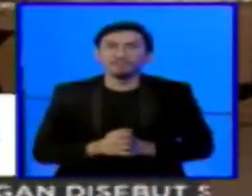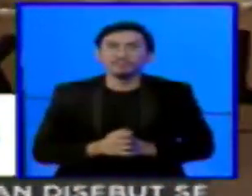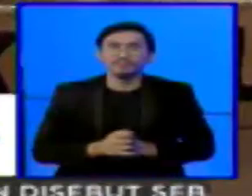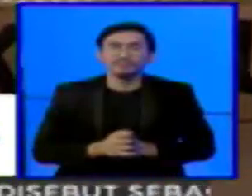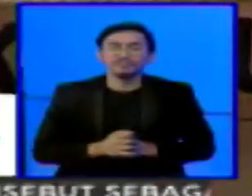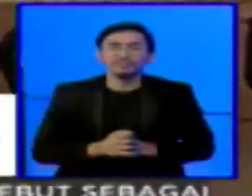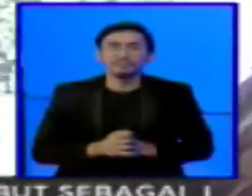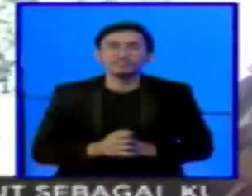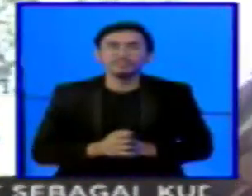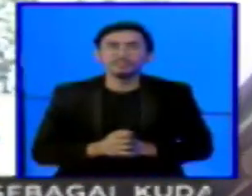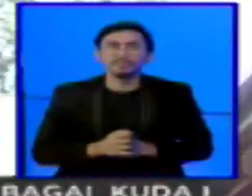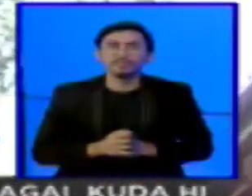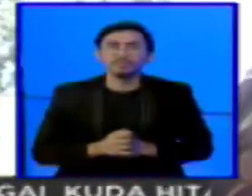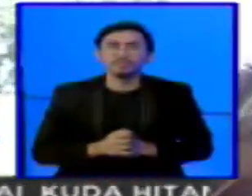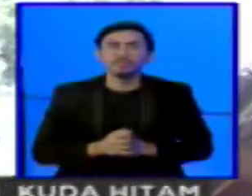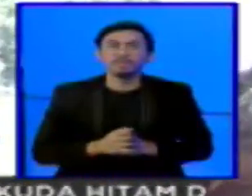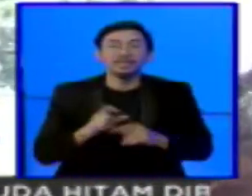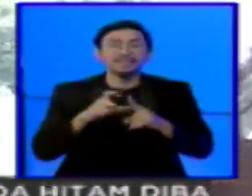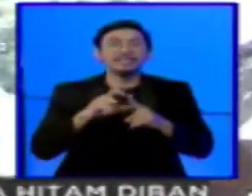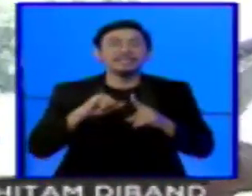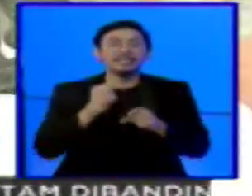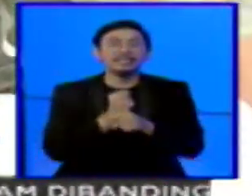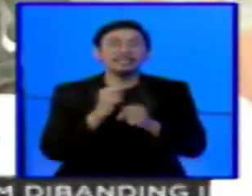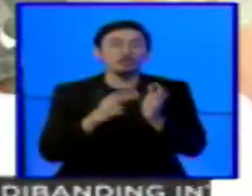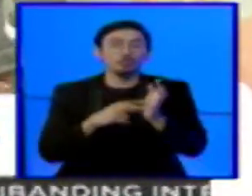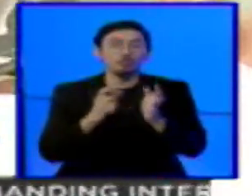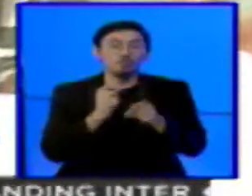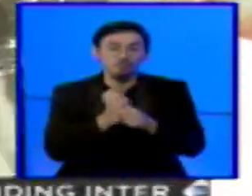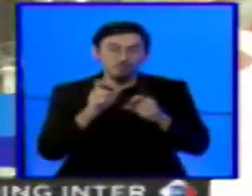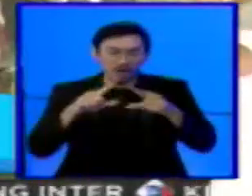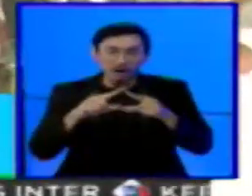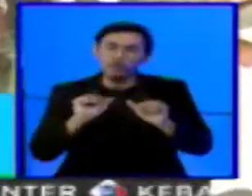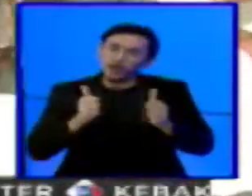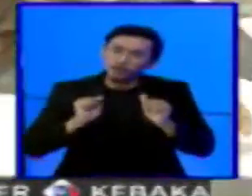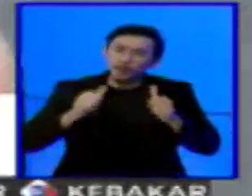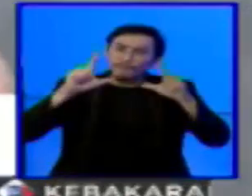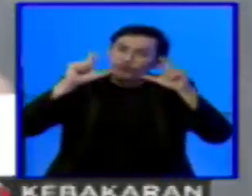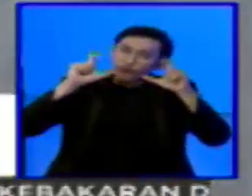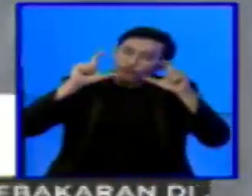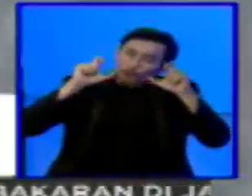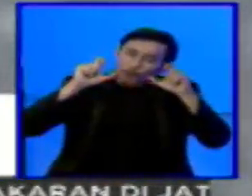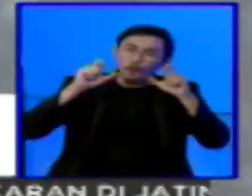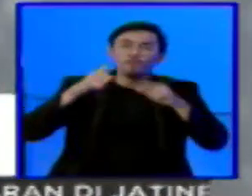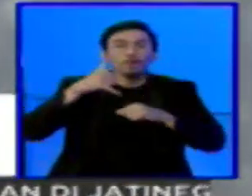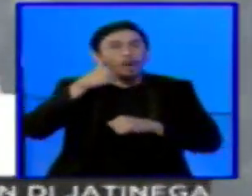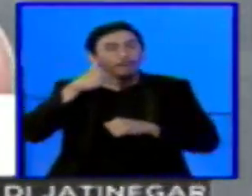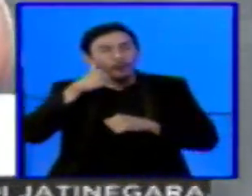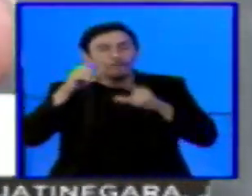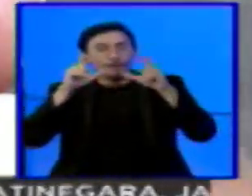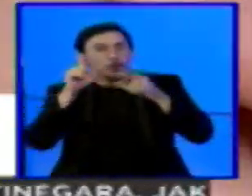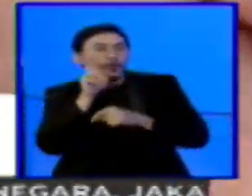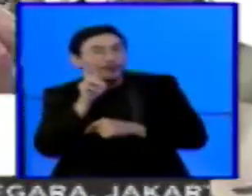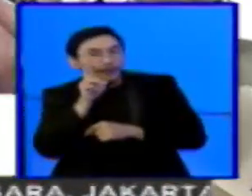Seperti yang dirasakan oleh Diki Yuda, foto istri, anak, dan ibu di ponselnya yang menjadi obat rindu selama 1 tahun bertugas di Afrika